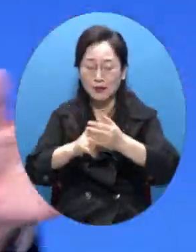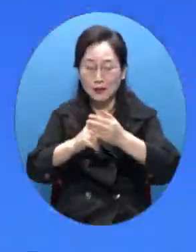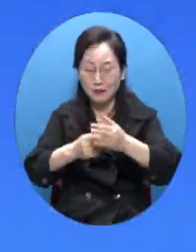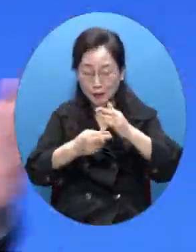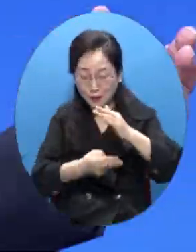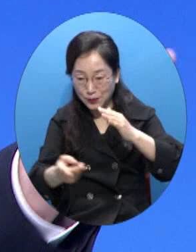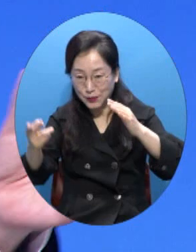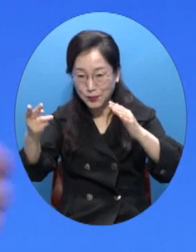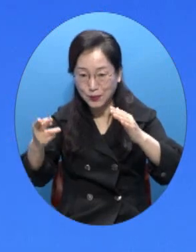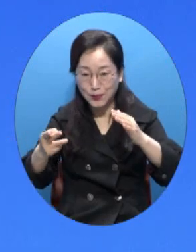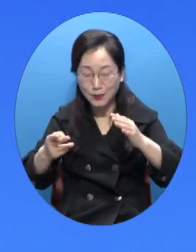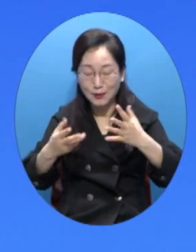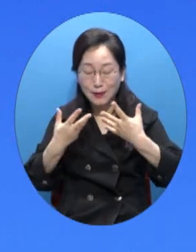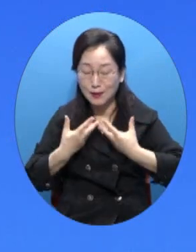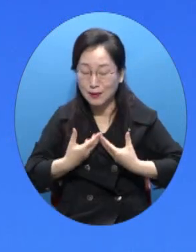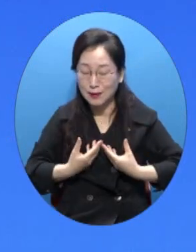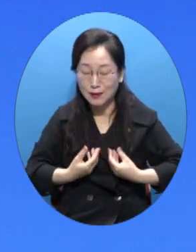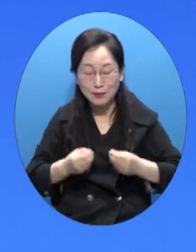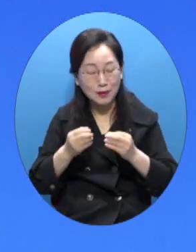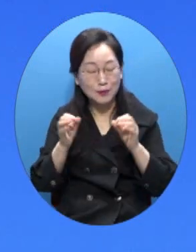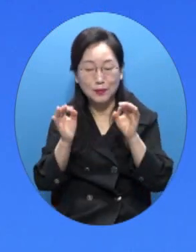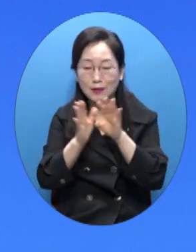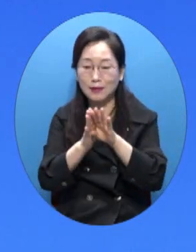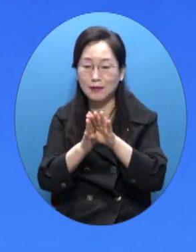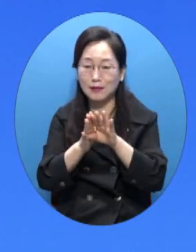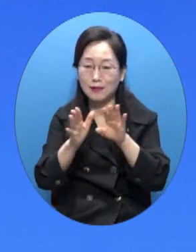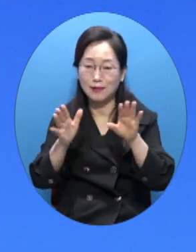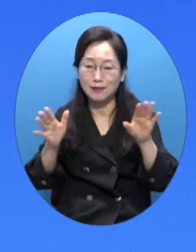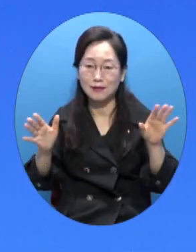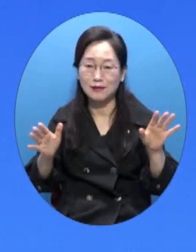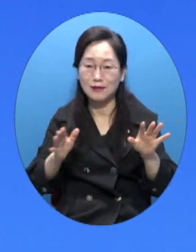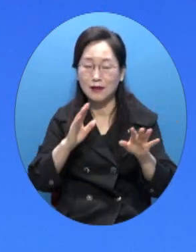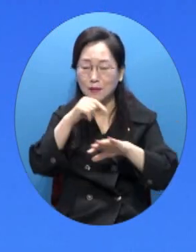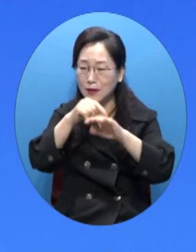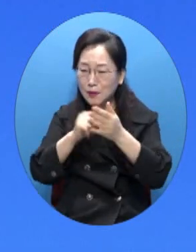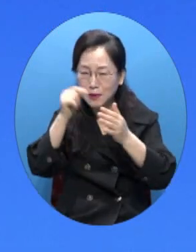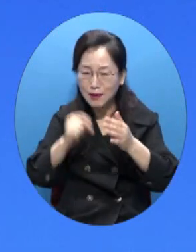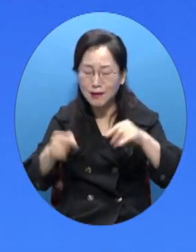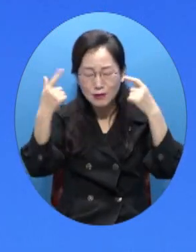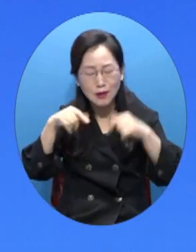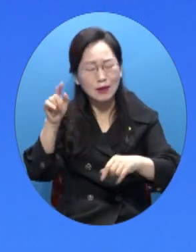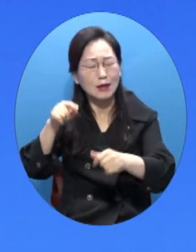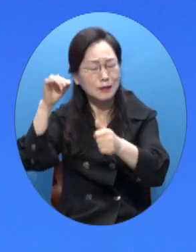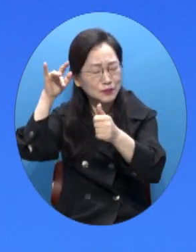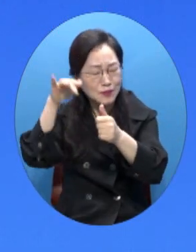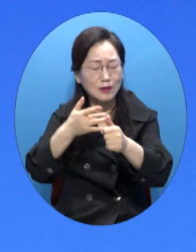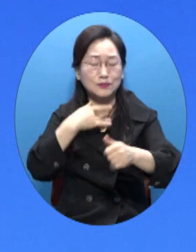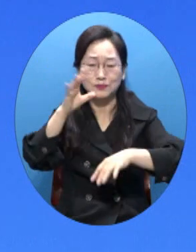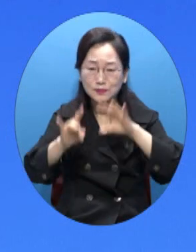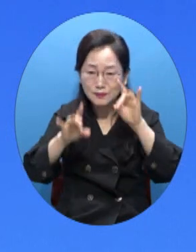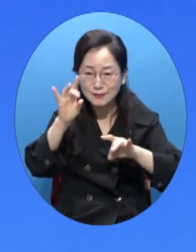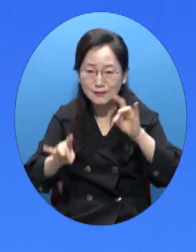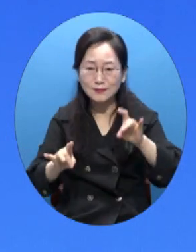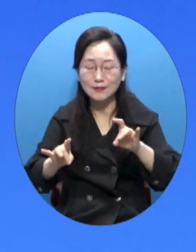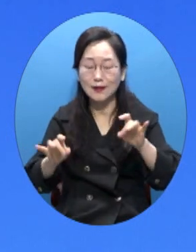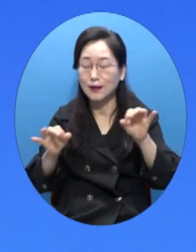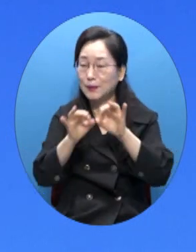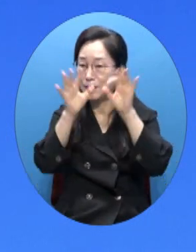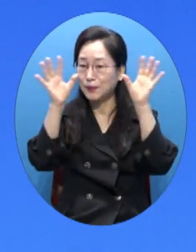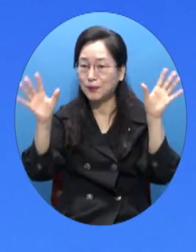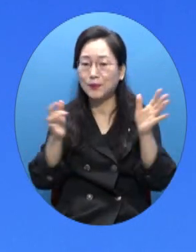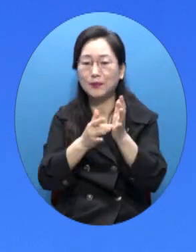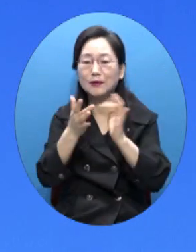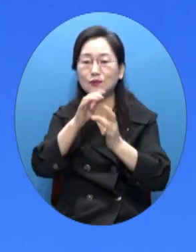사라졌습니다. 절망이 사라졌습니다. 마음에 늘 무엇인가 사모하던 그런 갈급함이 사라져버리고 예수님